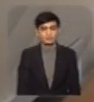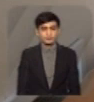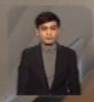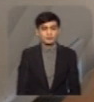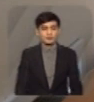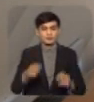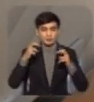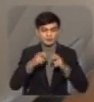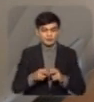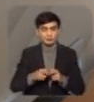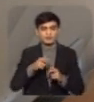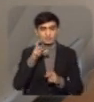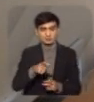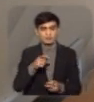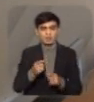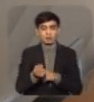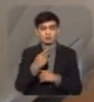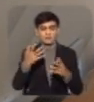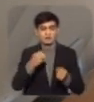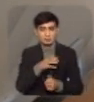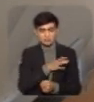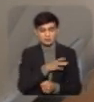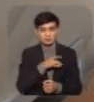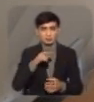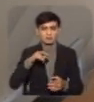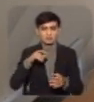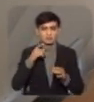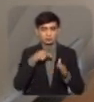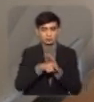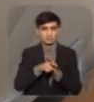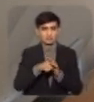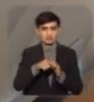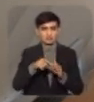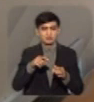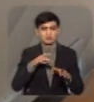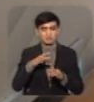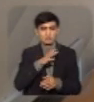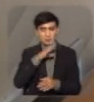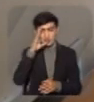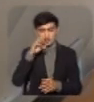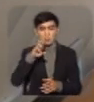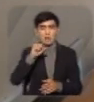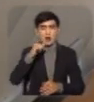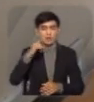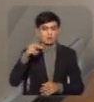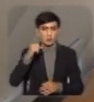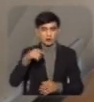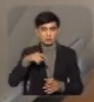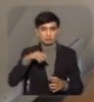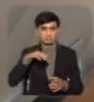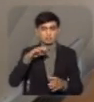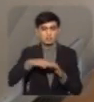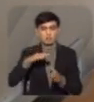Следователь вдруг откуда-то взял данные о том, что несуществующие данные, что якобы мальчик Багдаулет провалился в колодец, который был